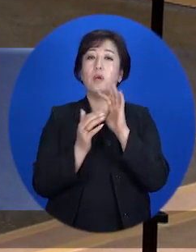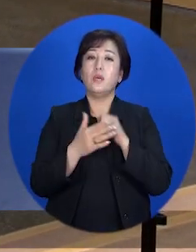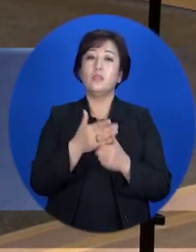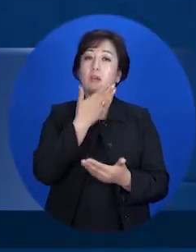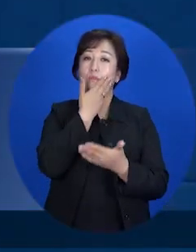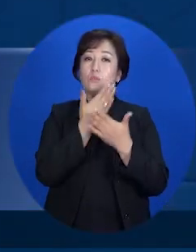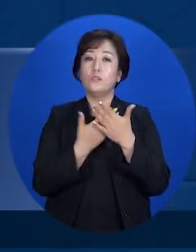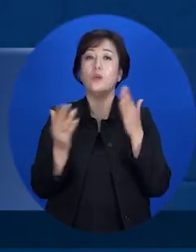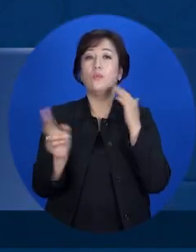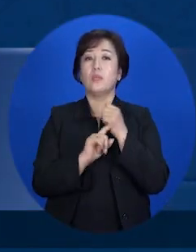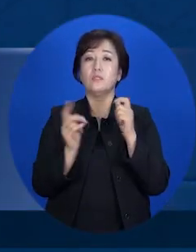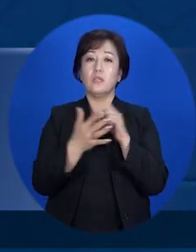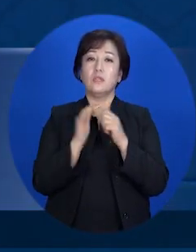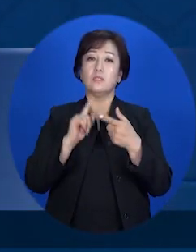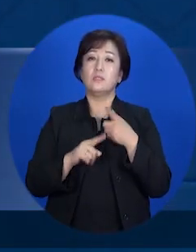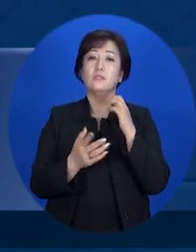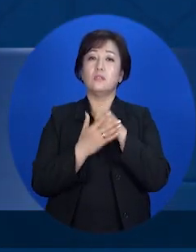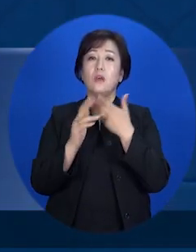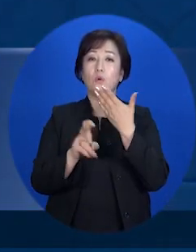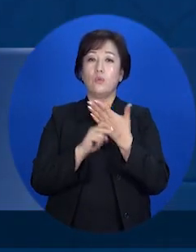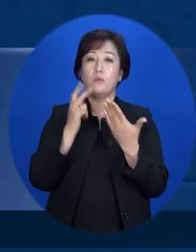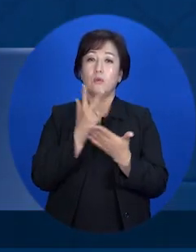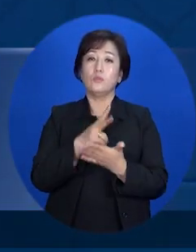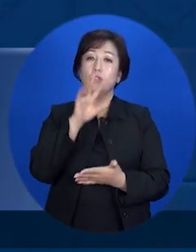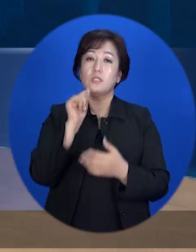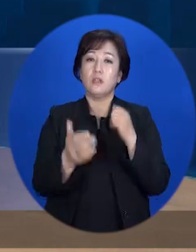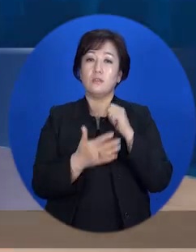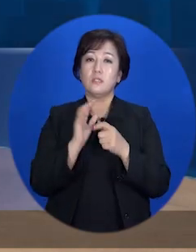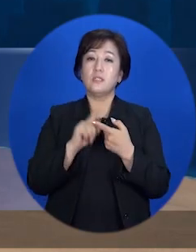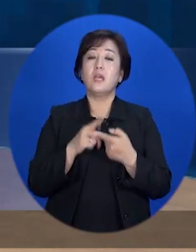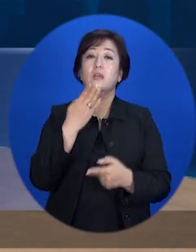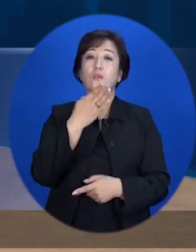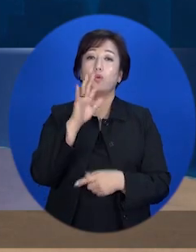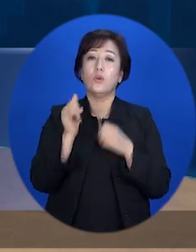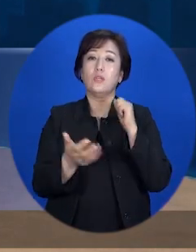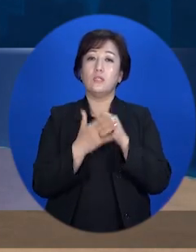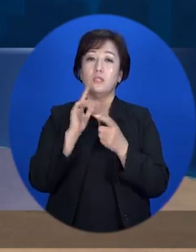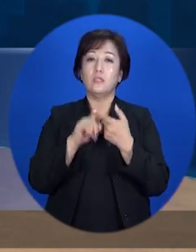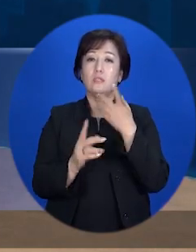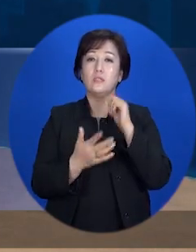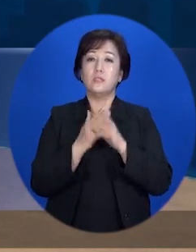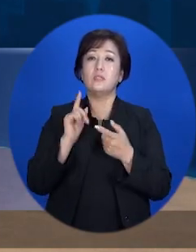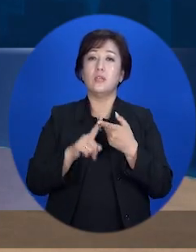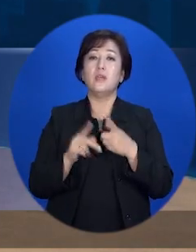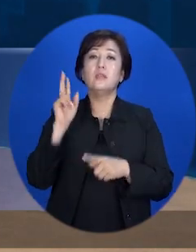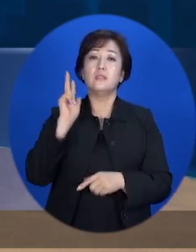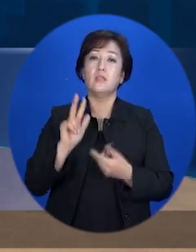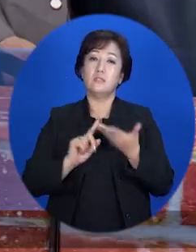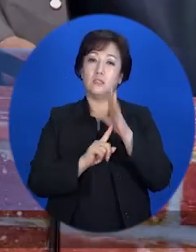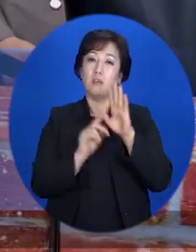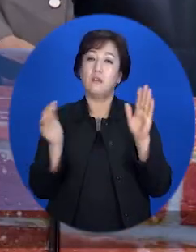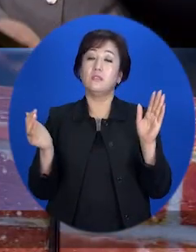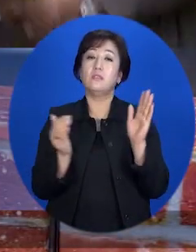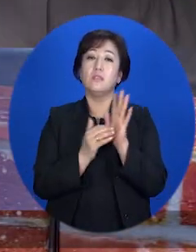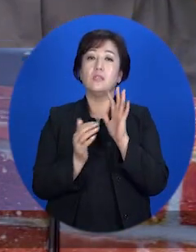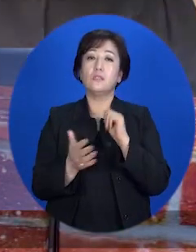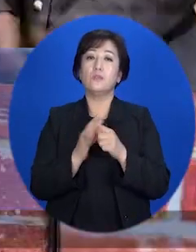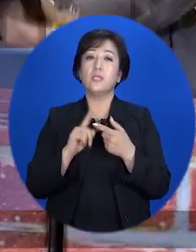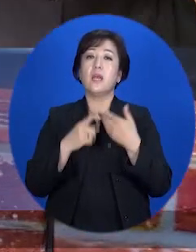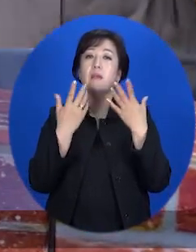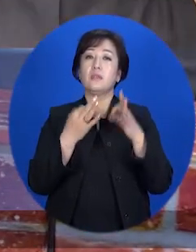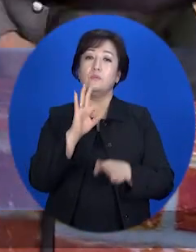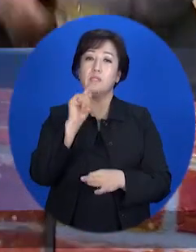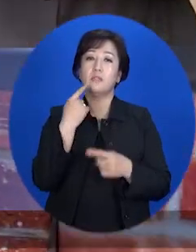불법 주정차 4개 과제 우선 추진을 다짐하는 안전무시 관행 근절 선서를 실시했습니다. 김석진